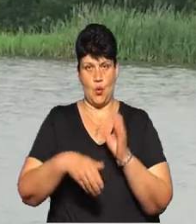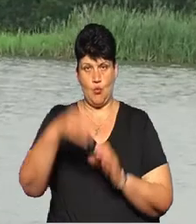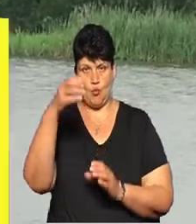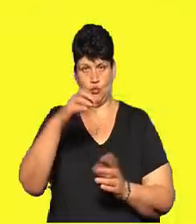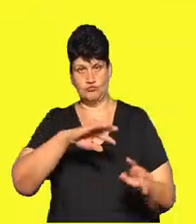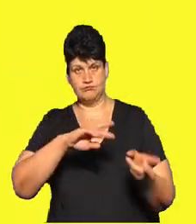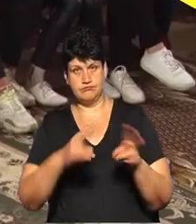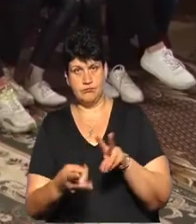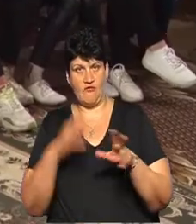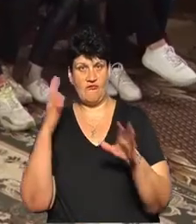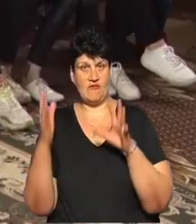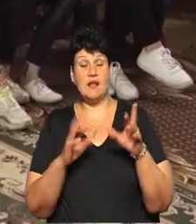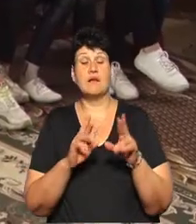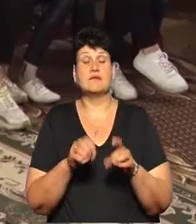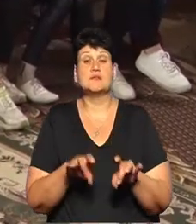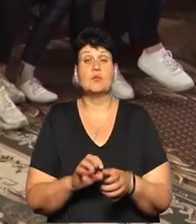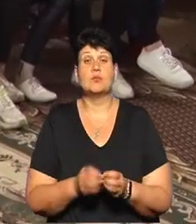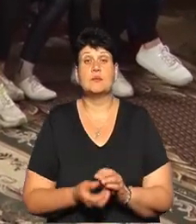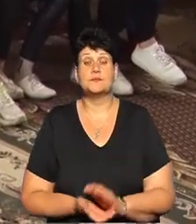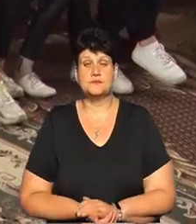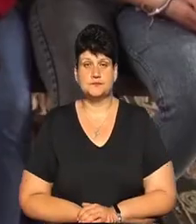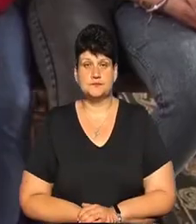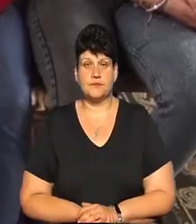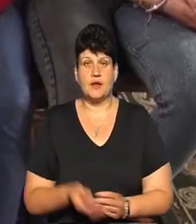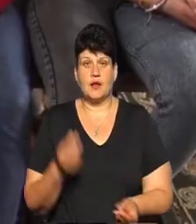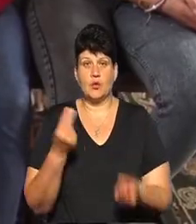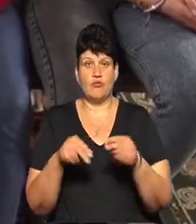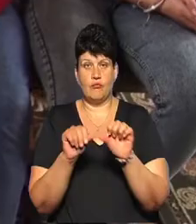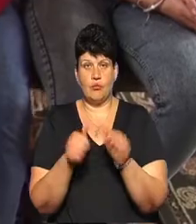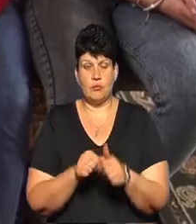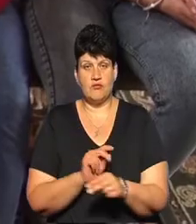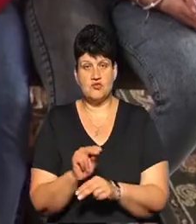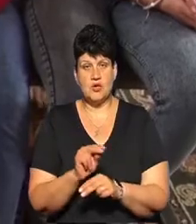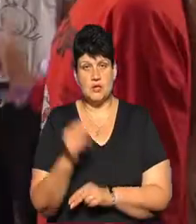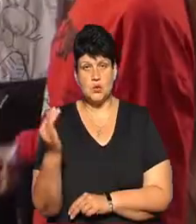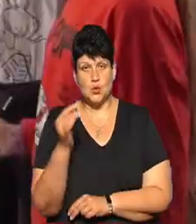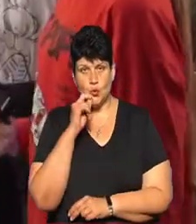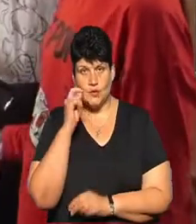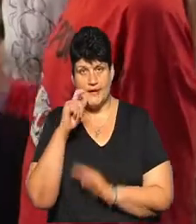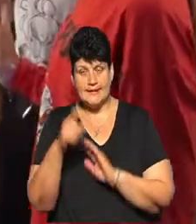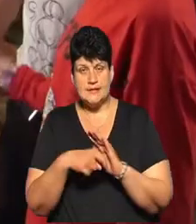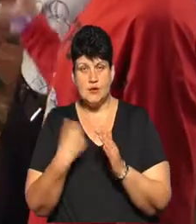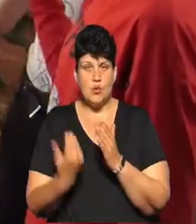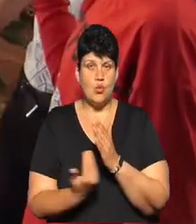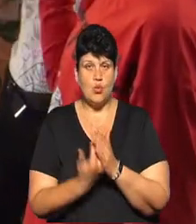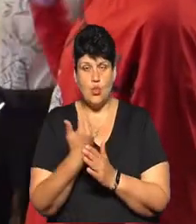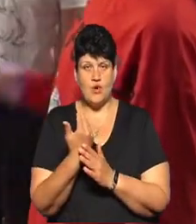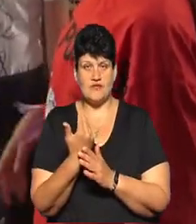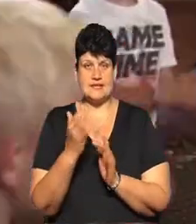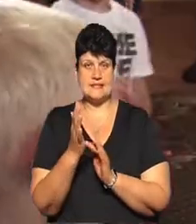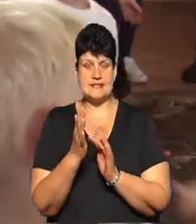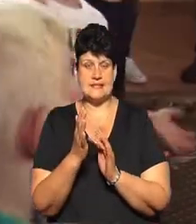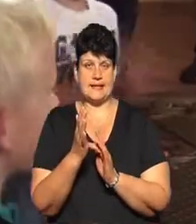проблему? В ігровій формі вчать історію України і дізнаються нове з християнства. На